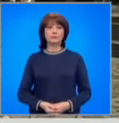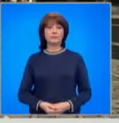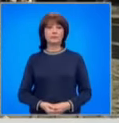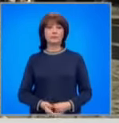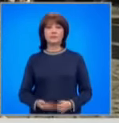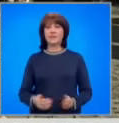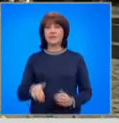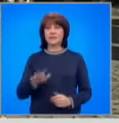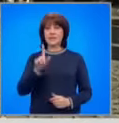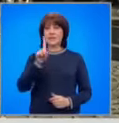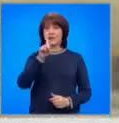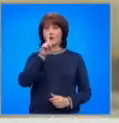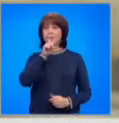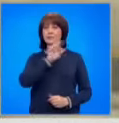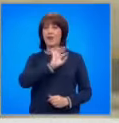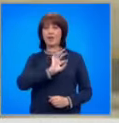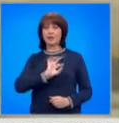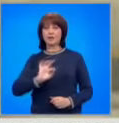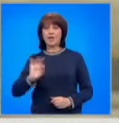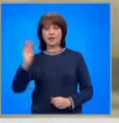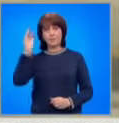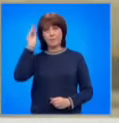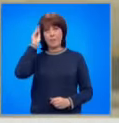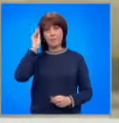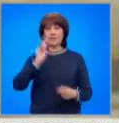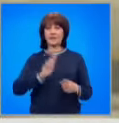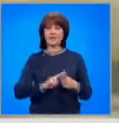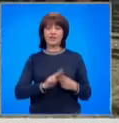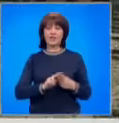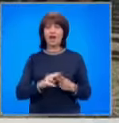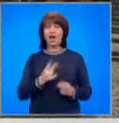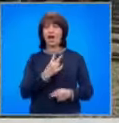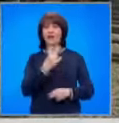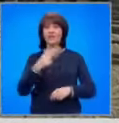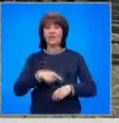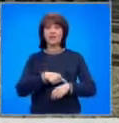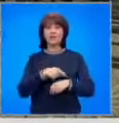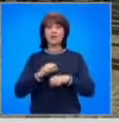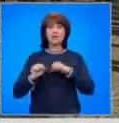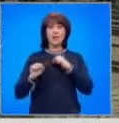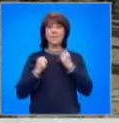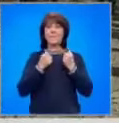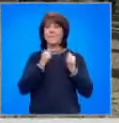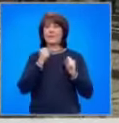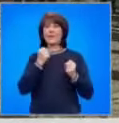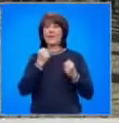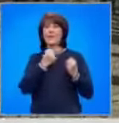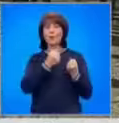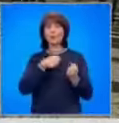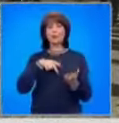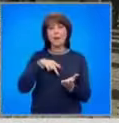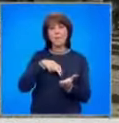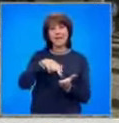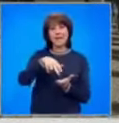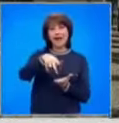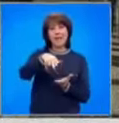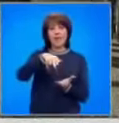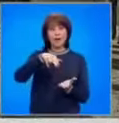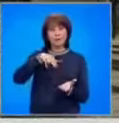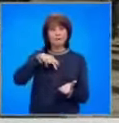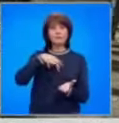След едноминутно мълчание в памет на Виктория, в рамките на 2 часа протестиращите периодично минаваха по пешеходната пътека и